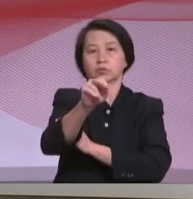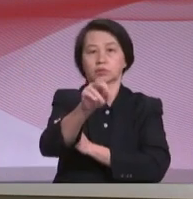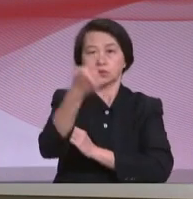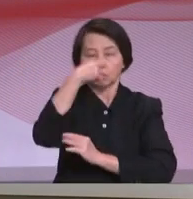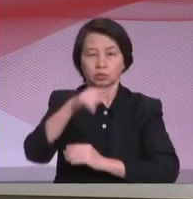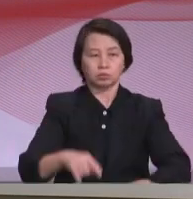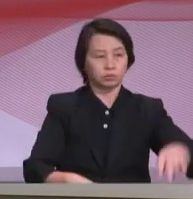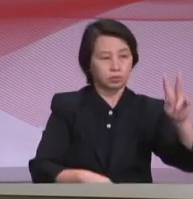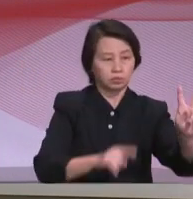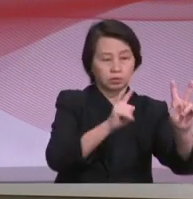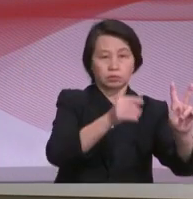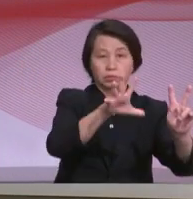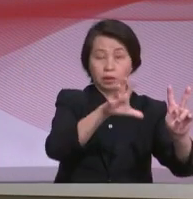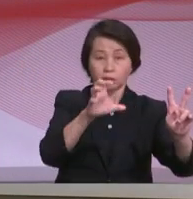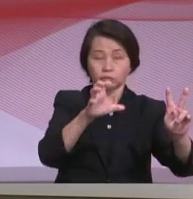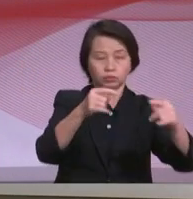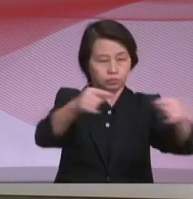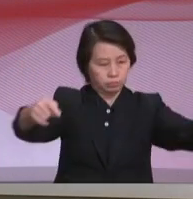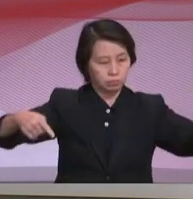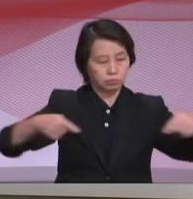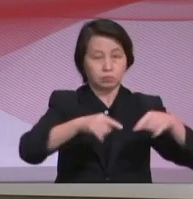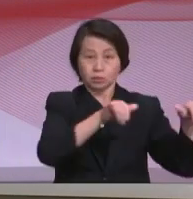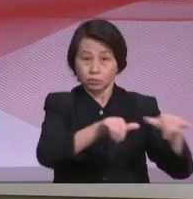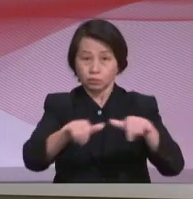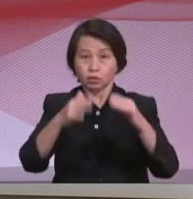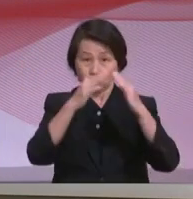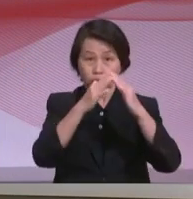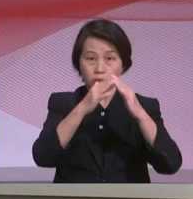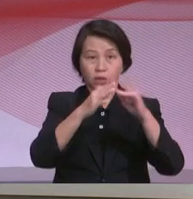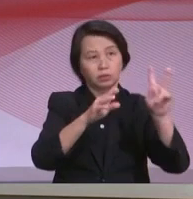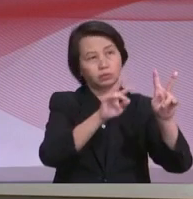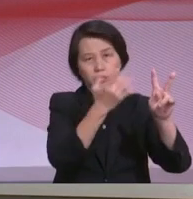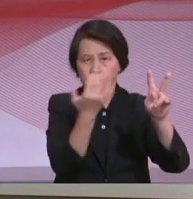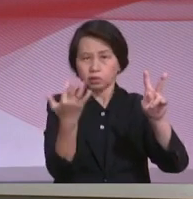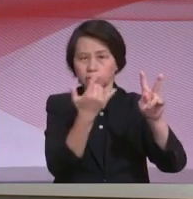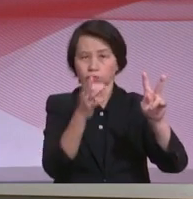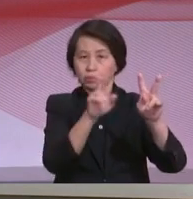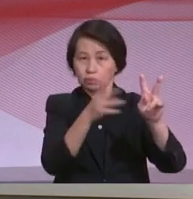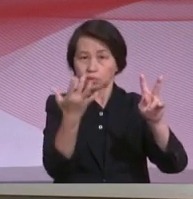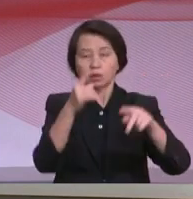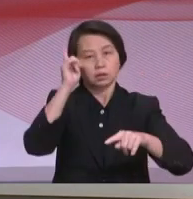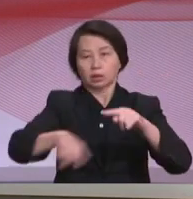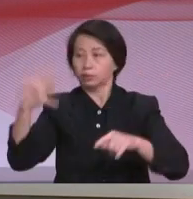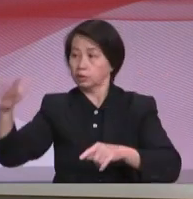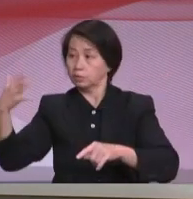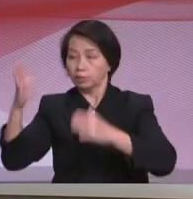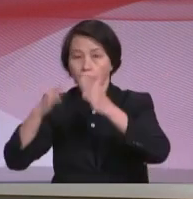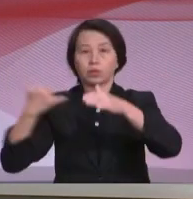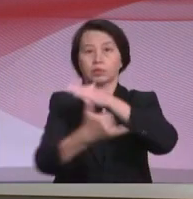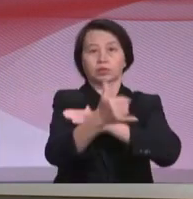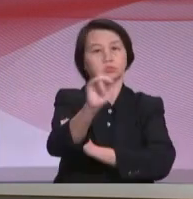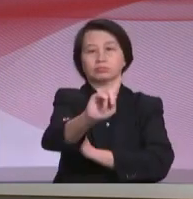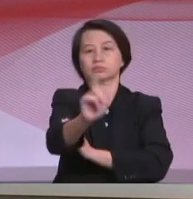keluasan 2,500 ke atas, 2,500 kaki persegi ke atas, tidak melebihi 15 orang